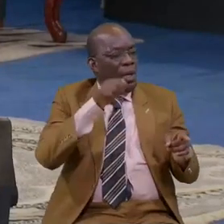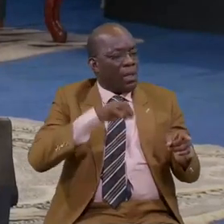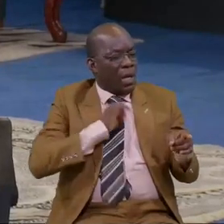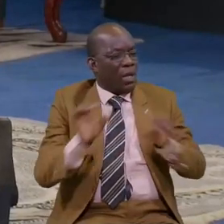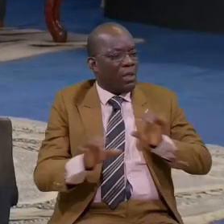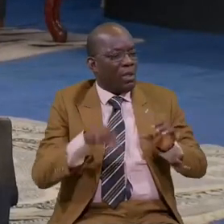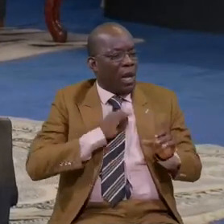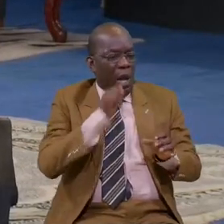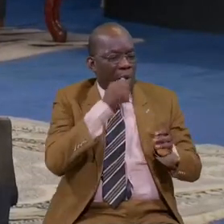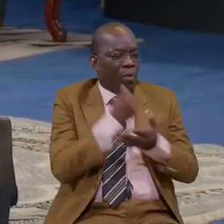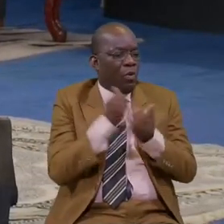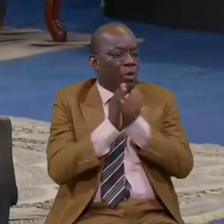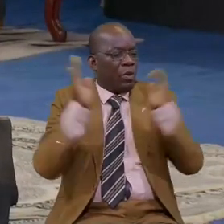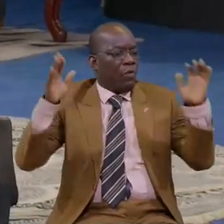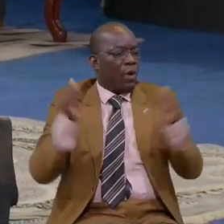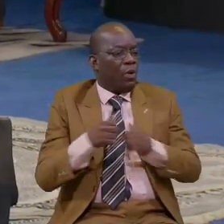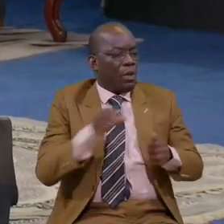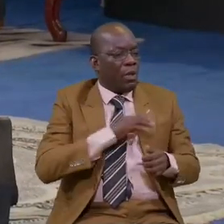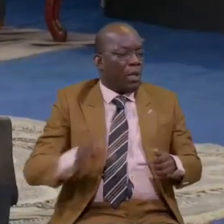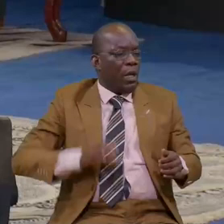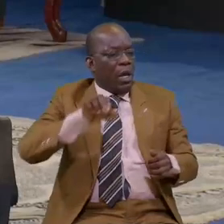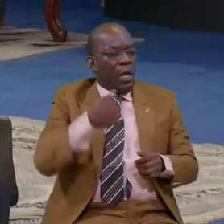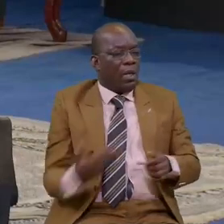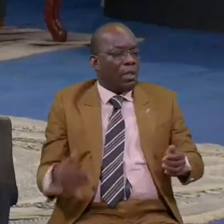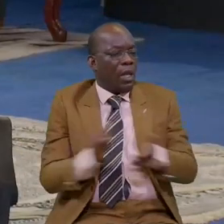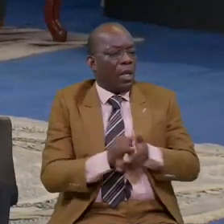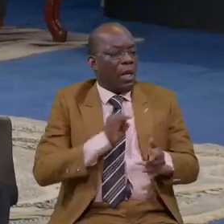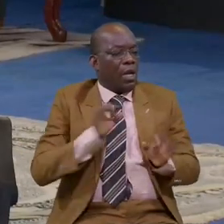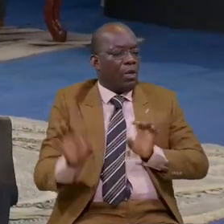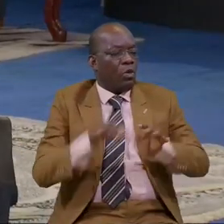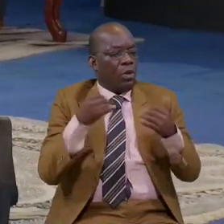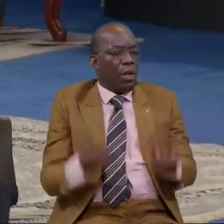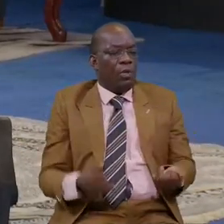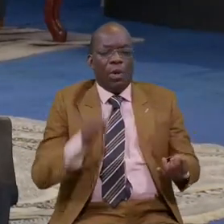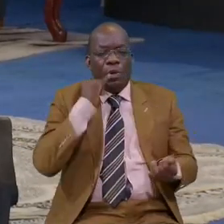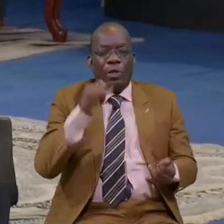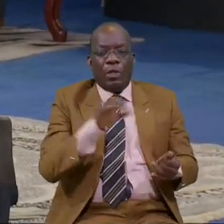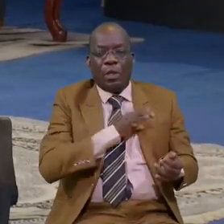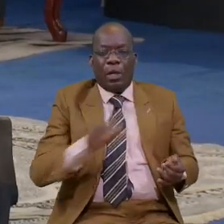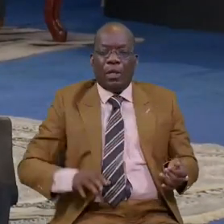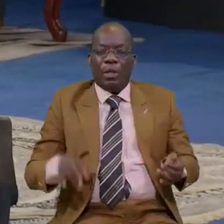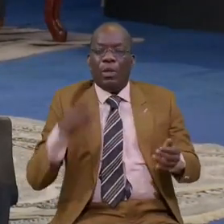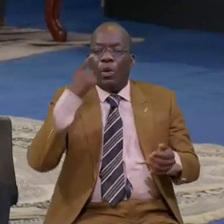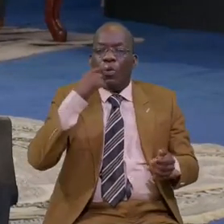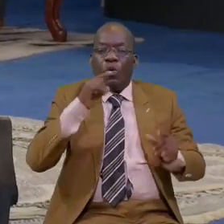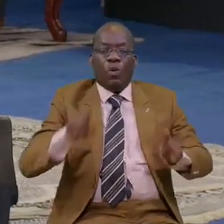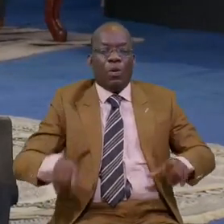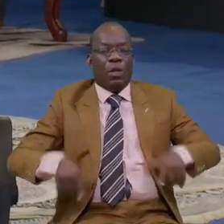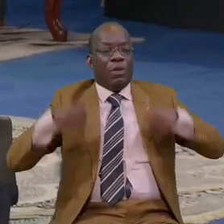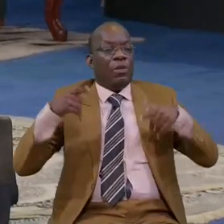Christ? Oui, je l'ai fait. Et je suis crucifié avec Christ. Et tout ce que je fais